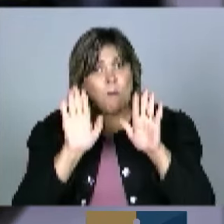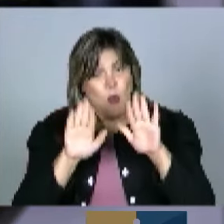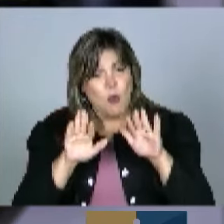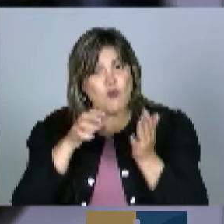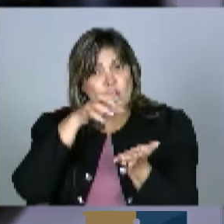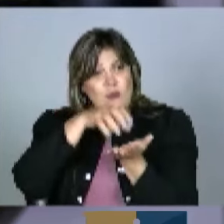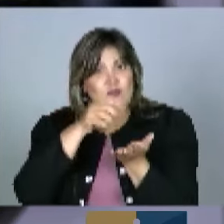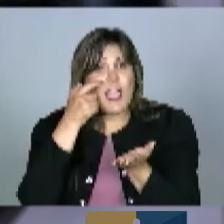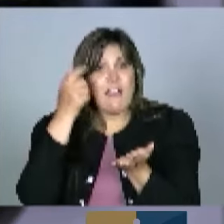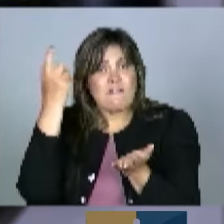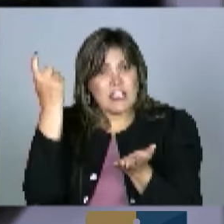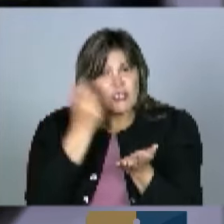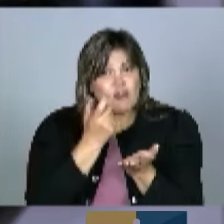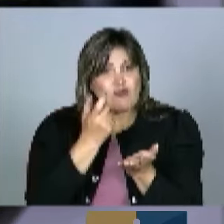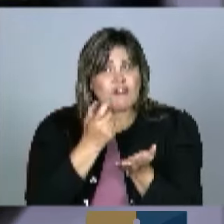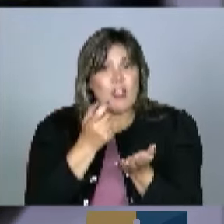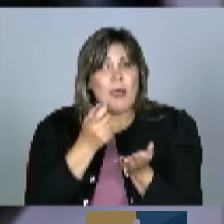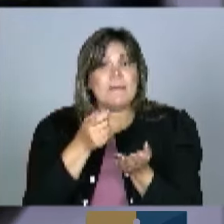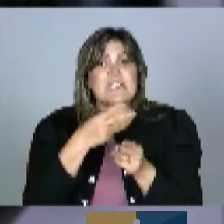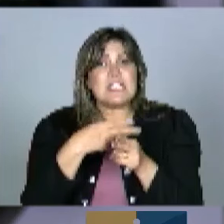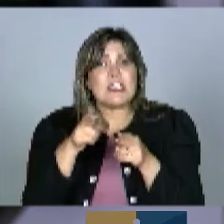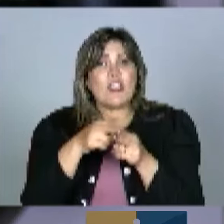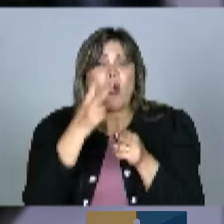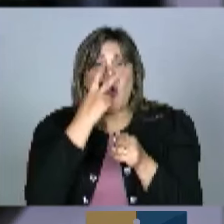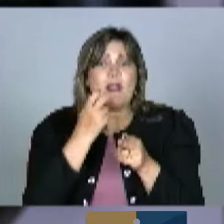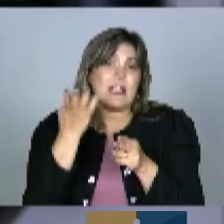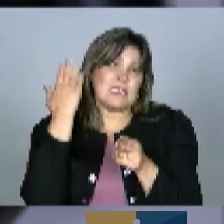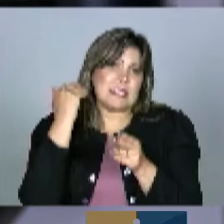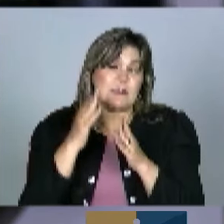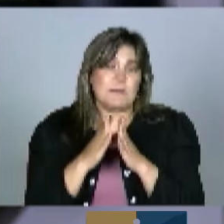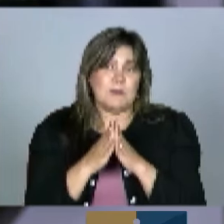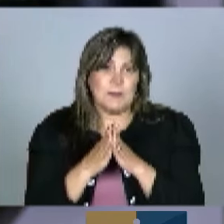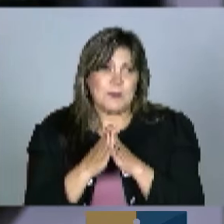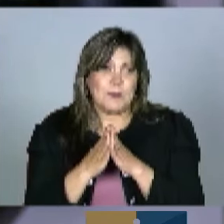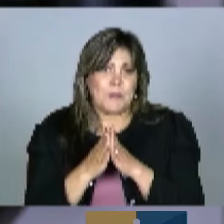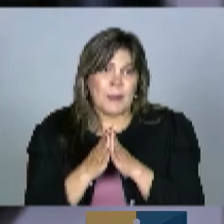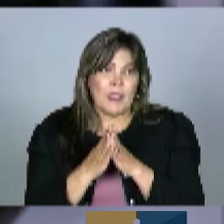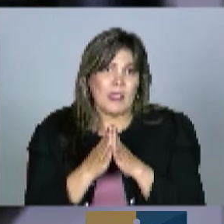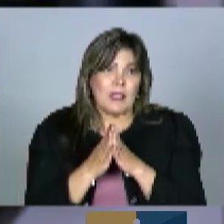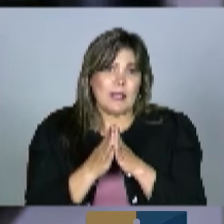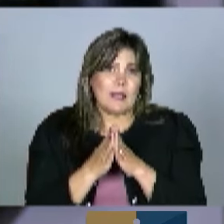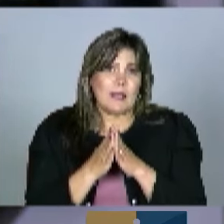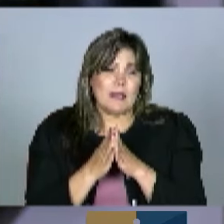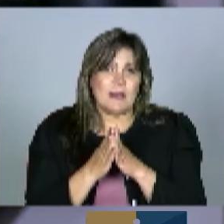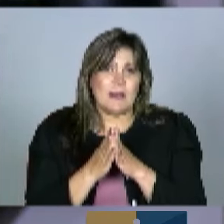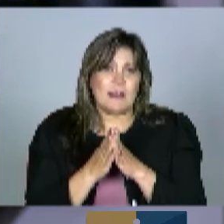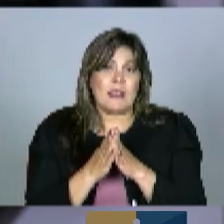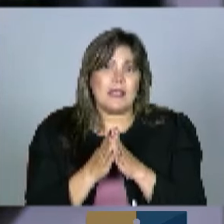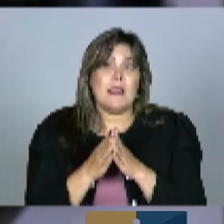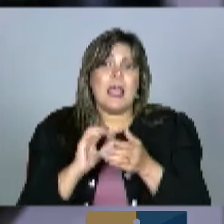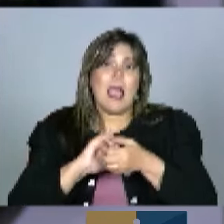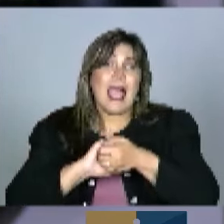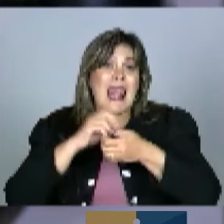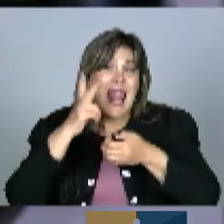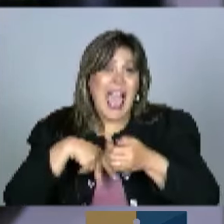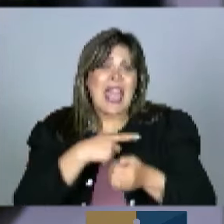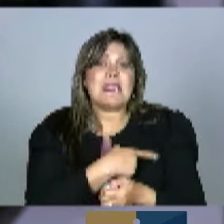اطار قديم يعني هي مها هي صاحبه بس العقد